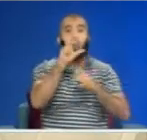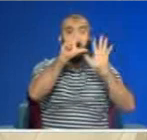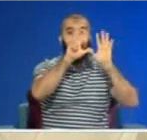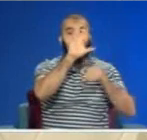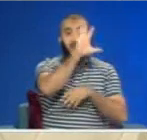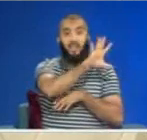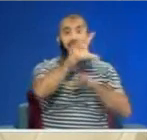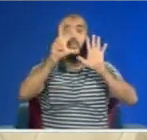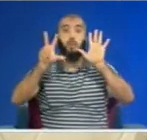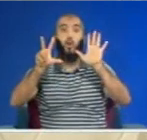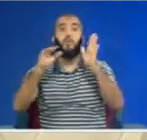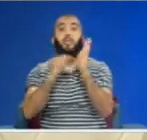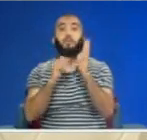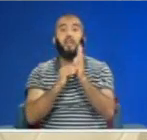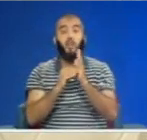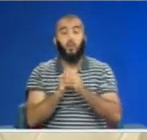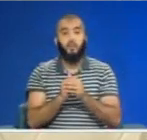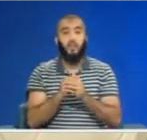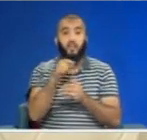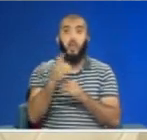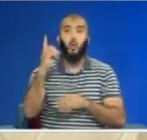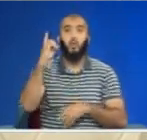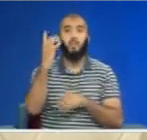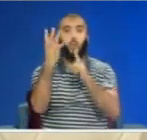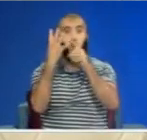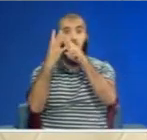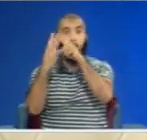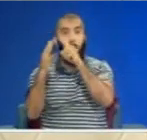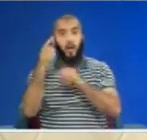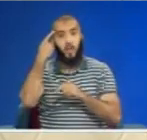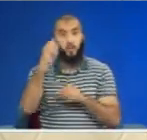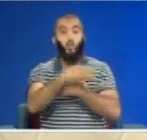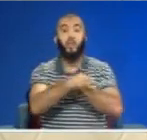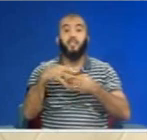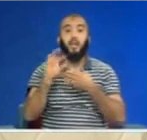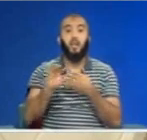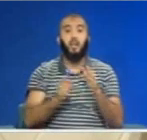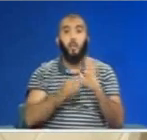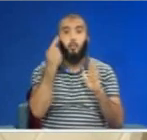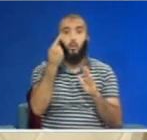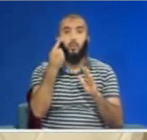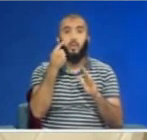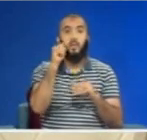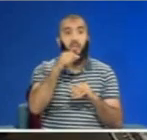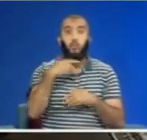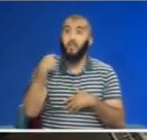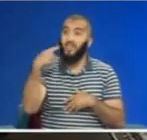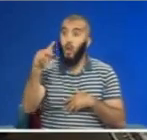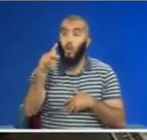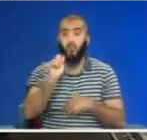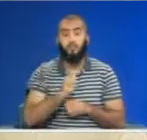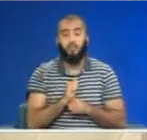بالملك، بالملكية، لأن شروط الزكاة هي أربعة، من الشرط الأساسي هو الملك التام. نعم،